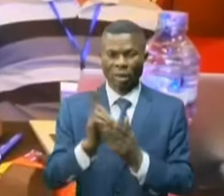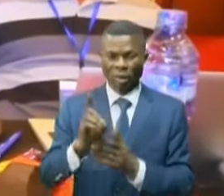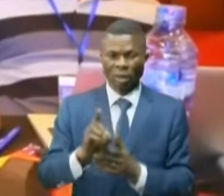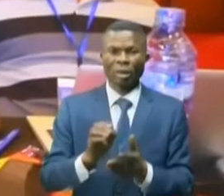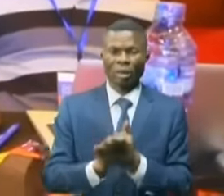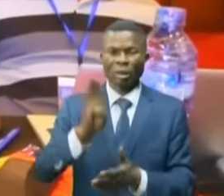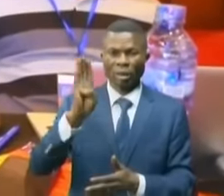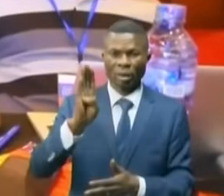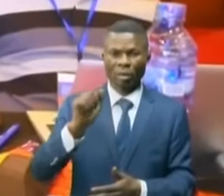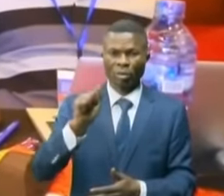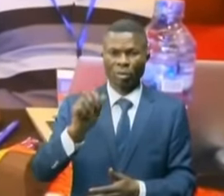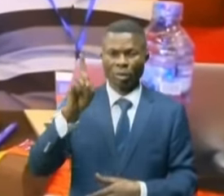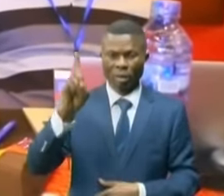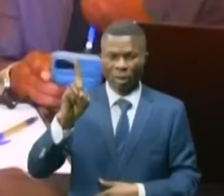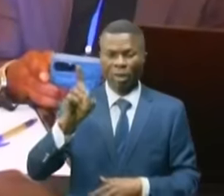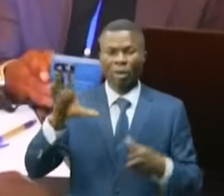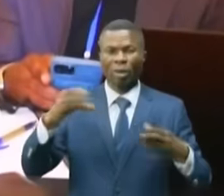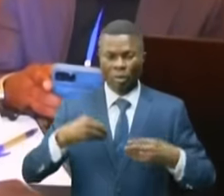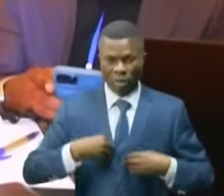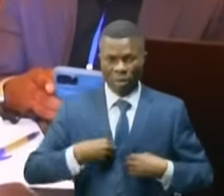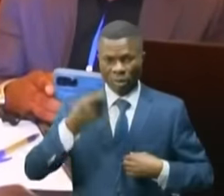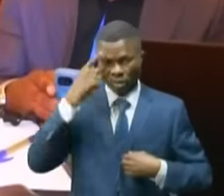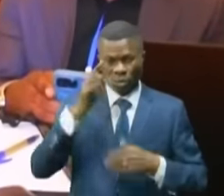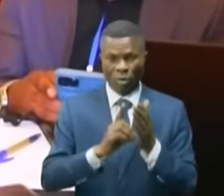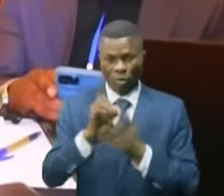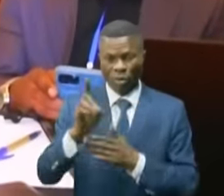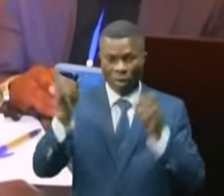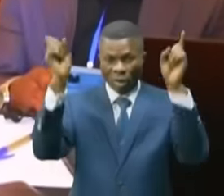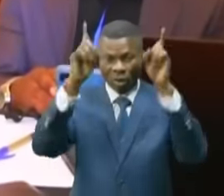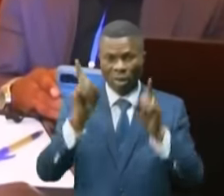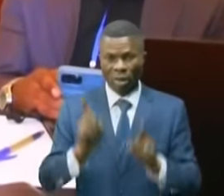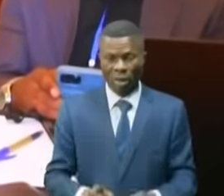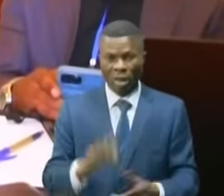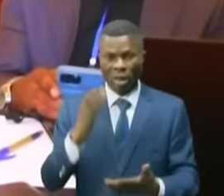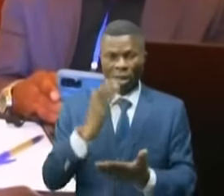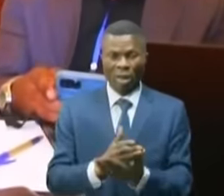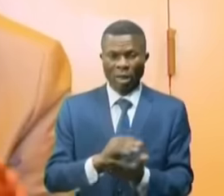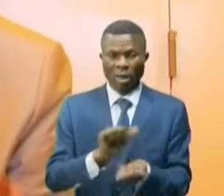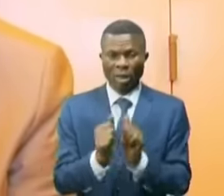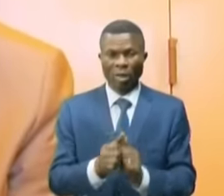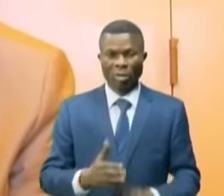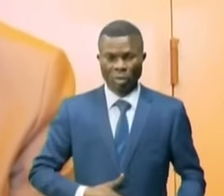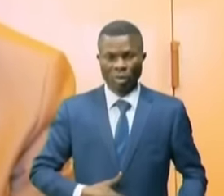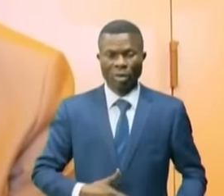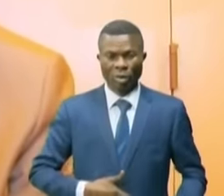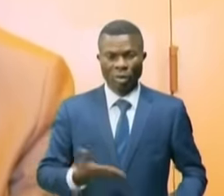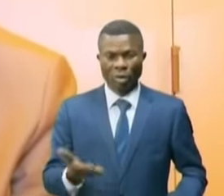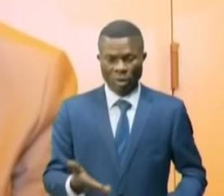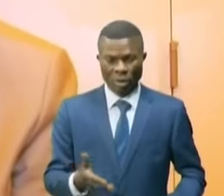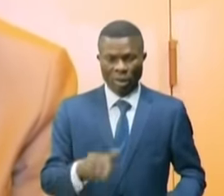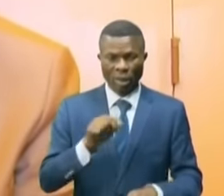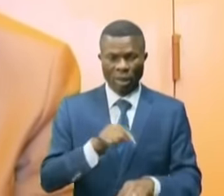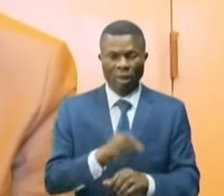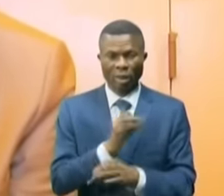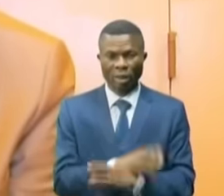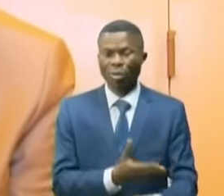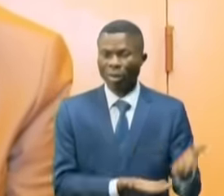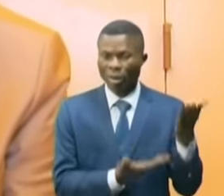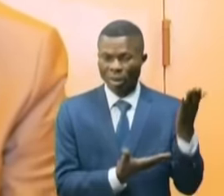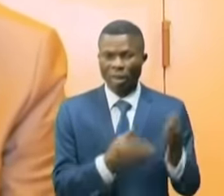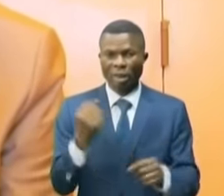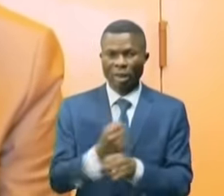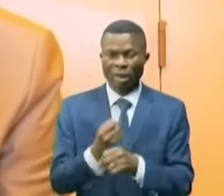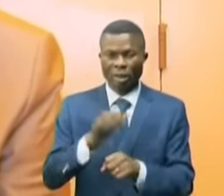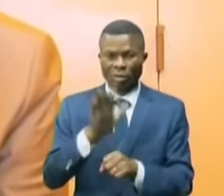assises restent convaincus que pour développer l'Afrique et mettre fin à l'insécurité alimentaire, il est important